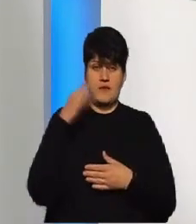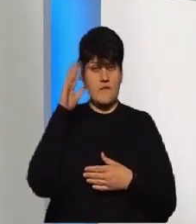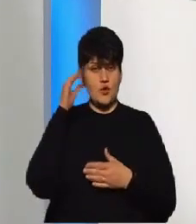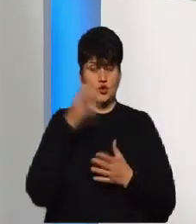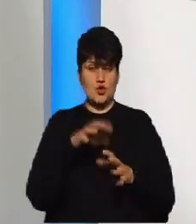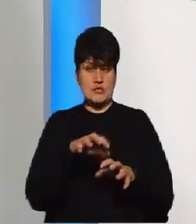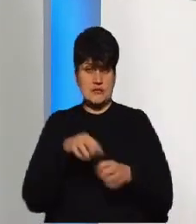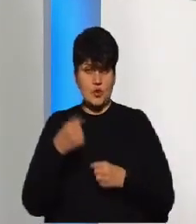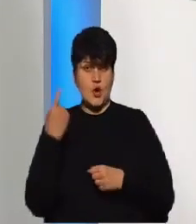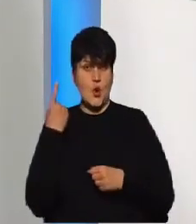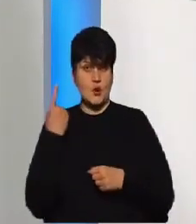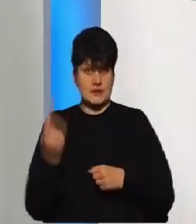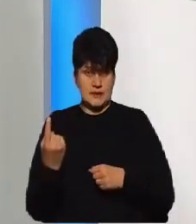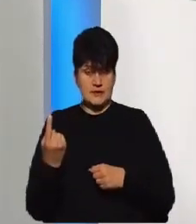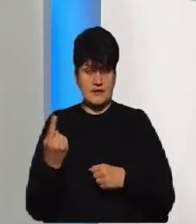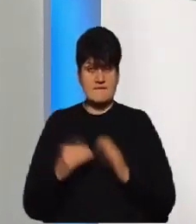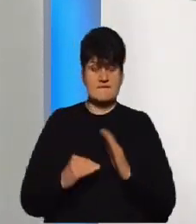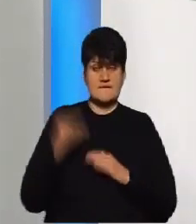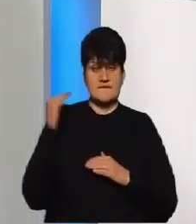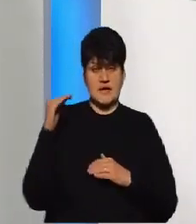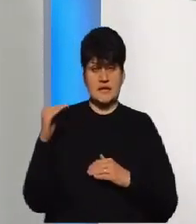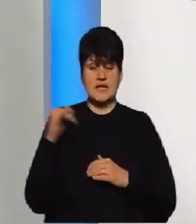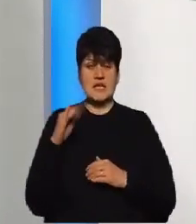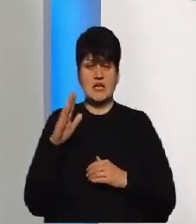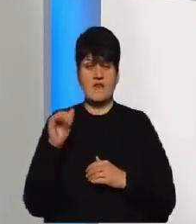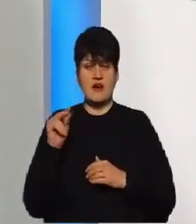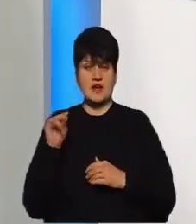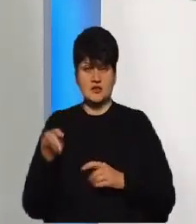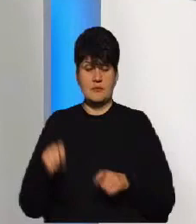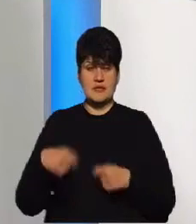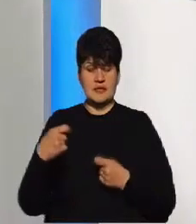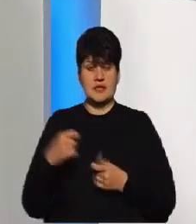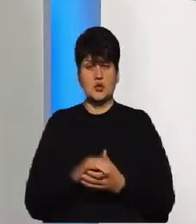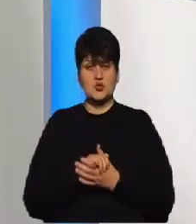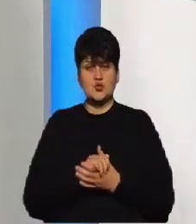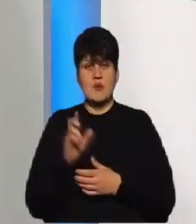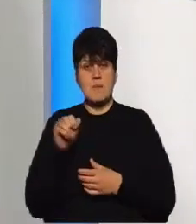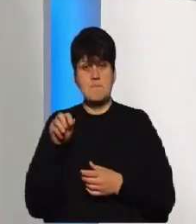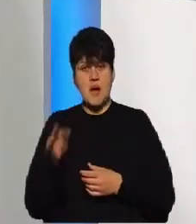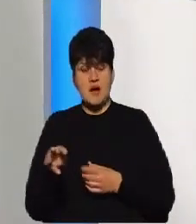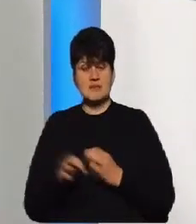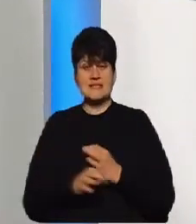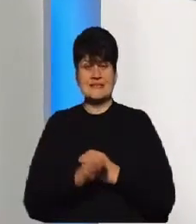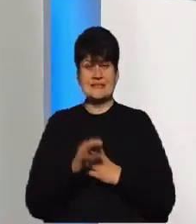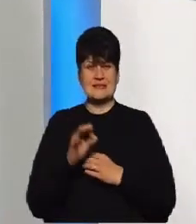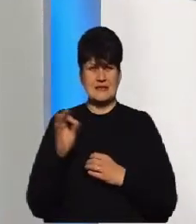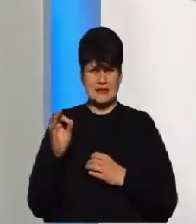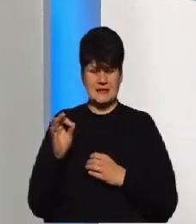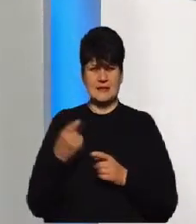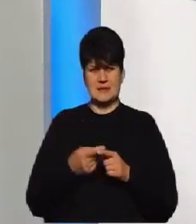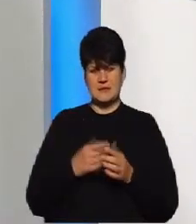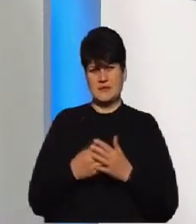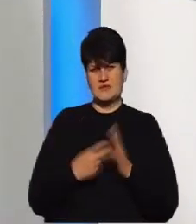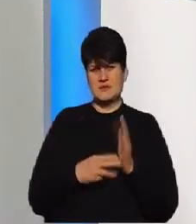водозабір верхньоєвальжівський, він подає воду на БАМ, Дружбу, Східний, основну частину, це десь 80% води. І в